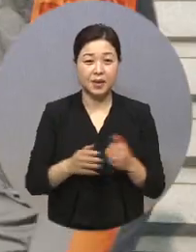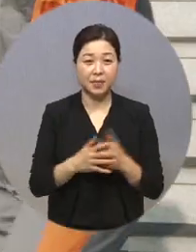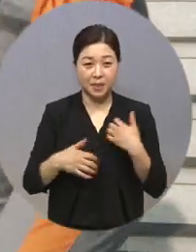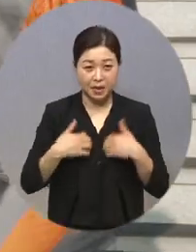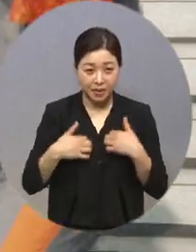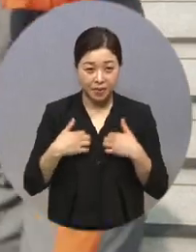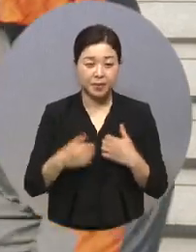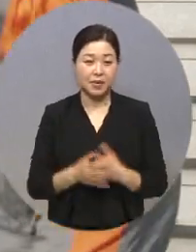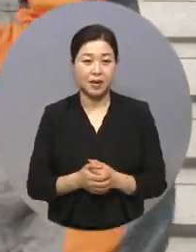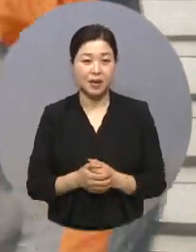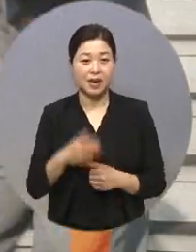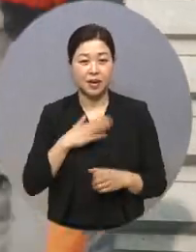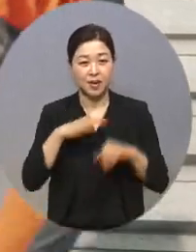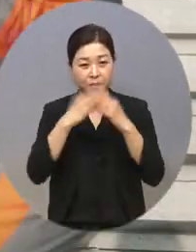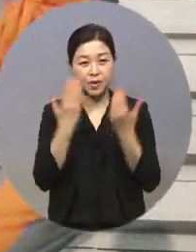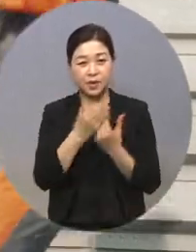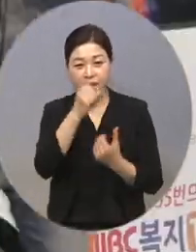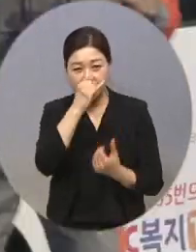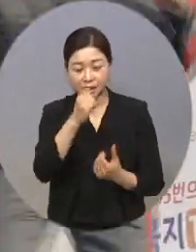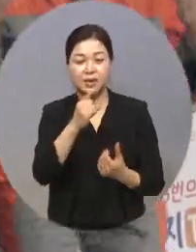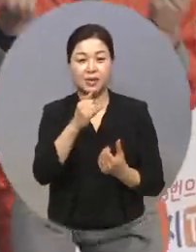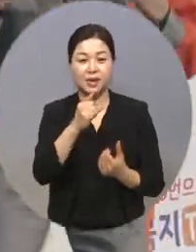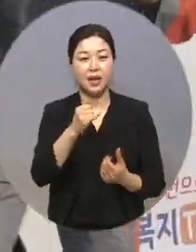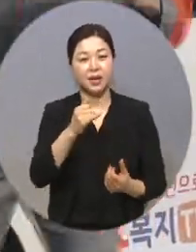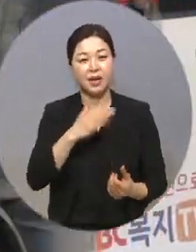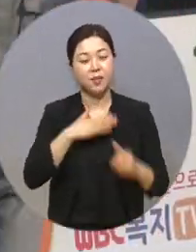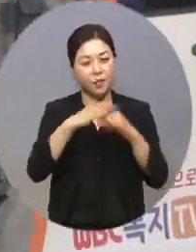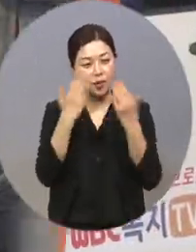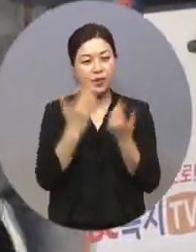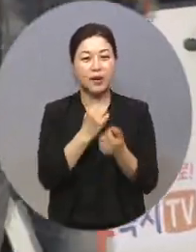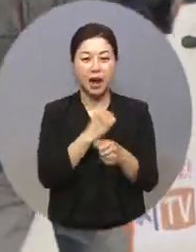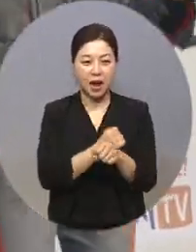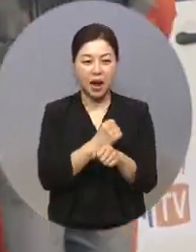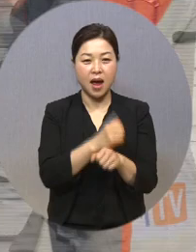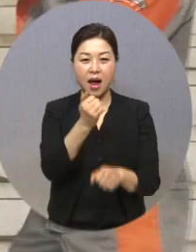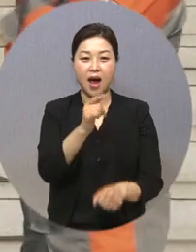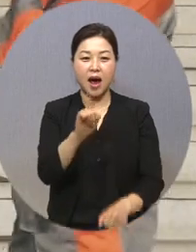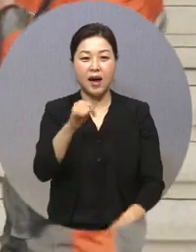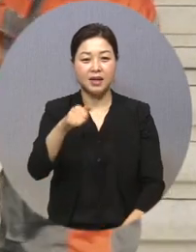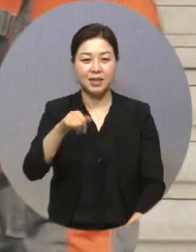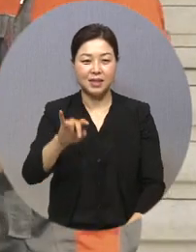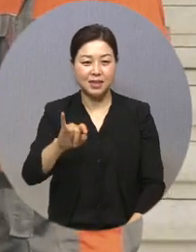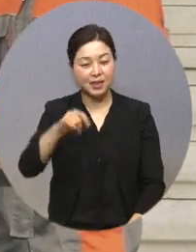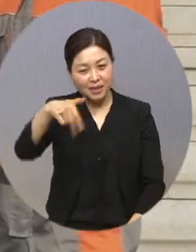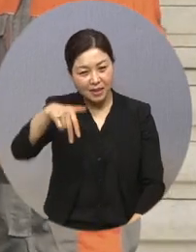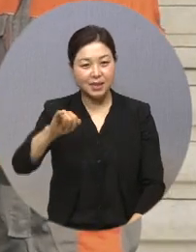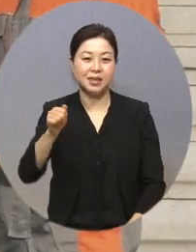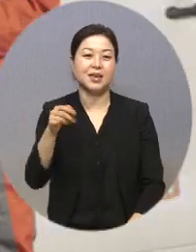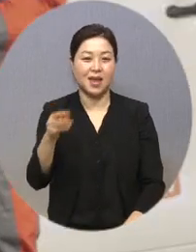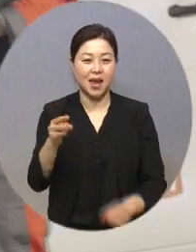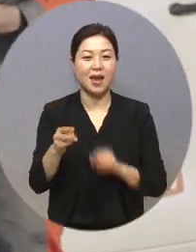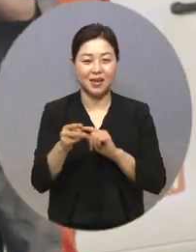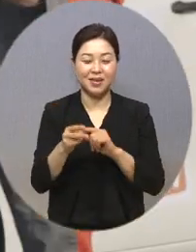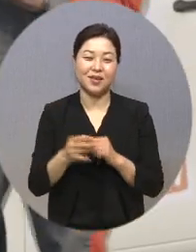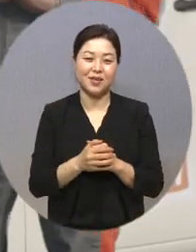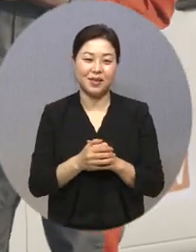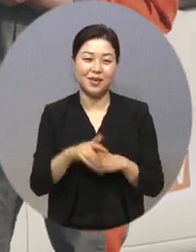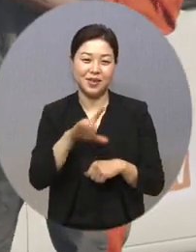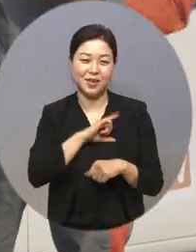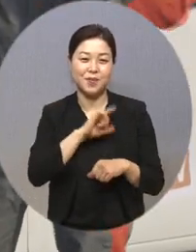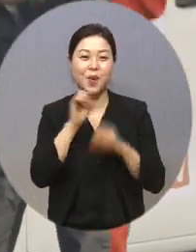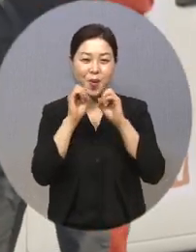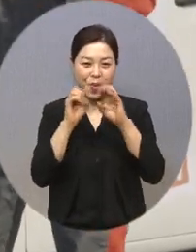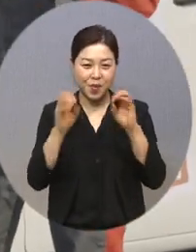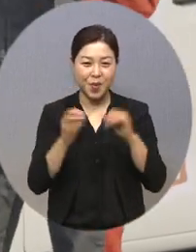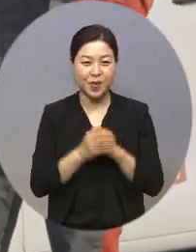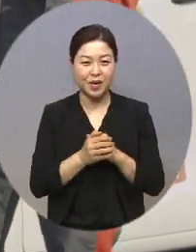난 하지혜. 다이치의 난 하지혜. 좋은데요? 저한테 30만 정도만 주시면